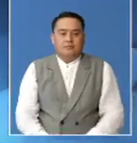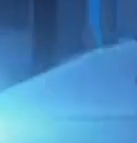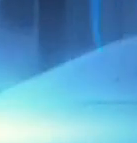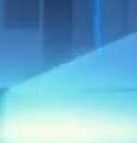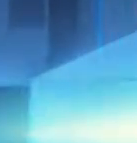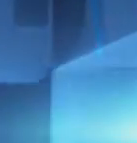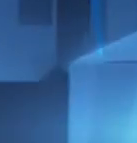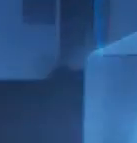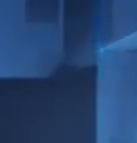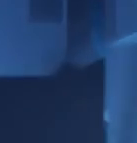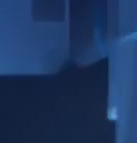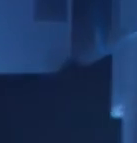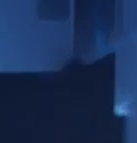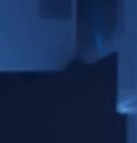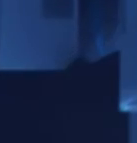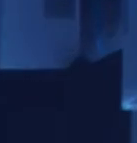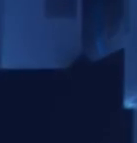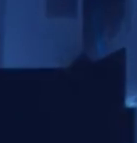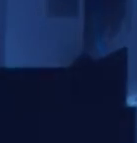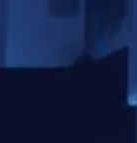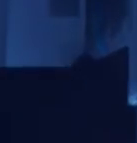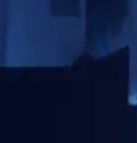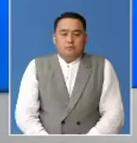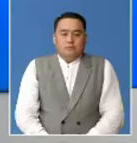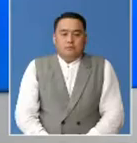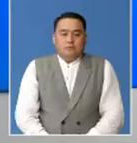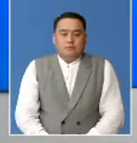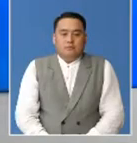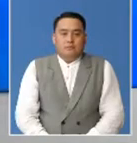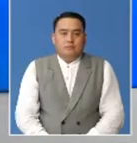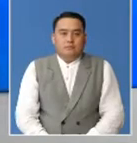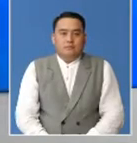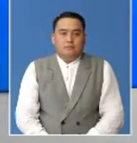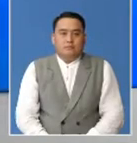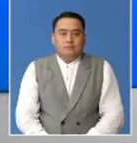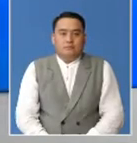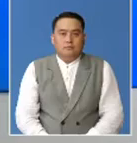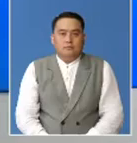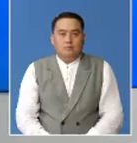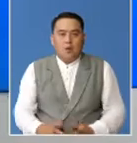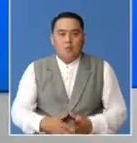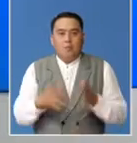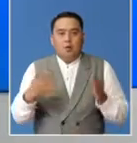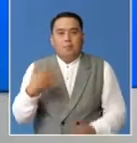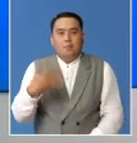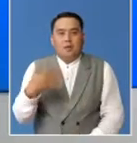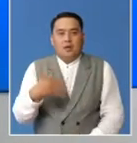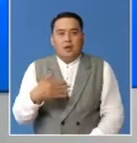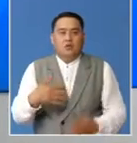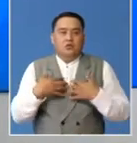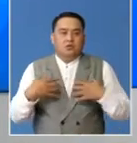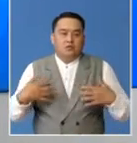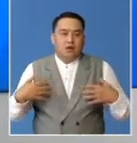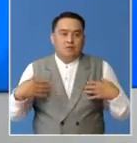Айдос Калиев, телекомпания ЖТСУ из Панфиловского района. К другим темам. Более 50 туш